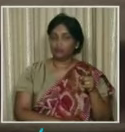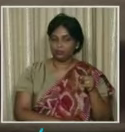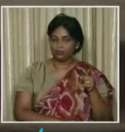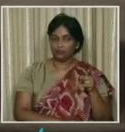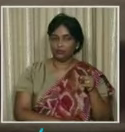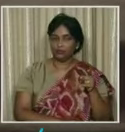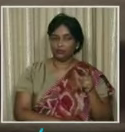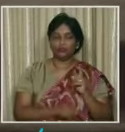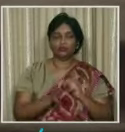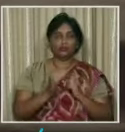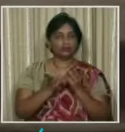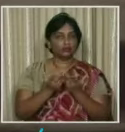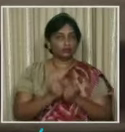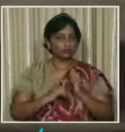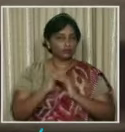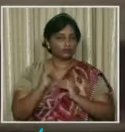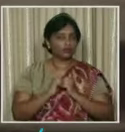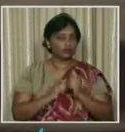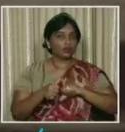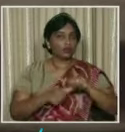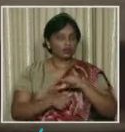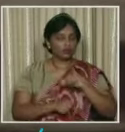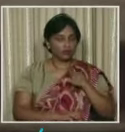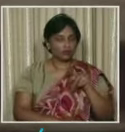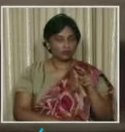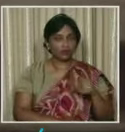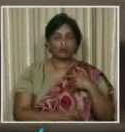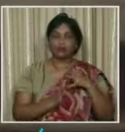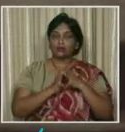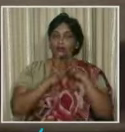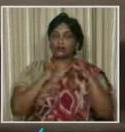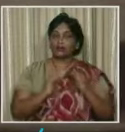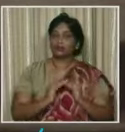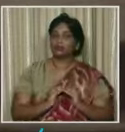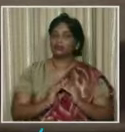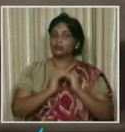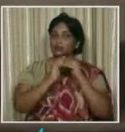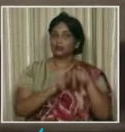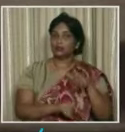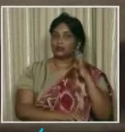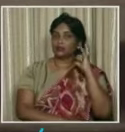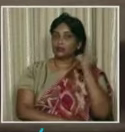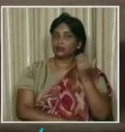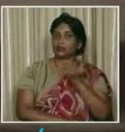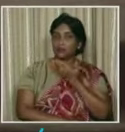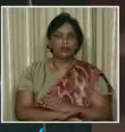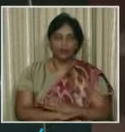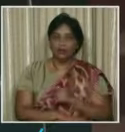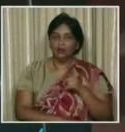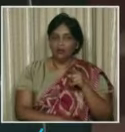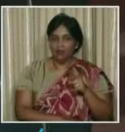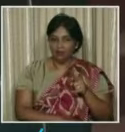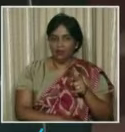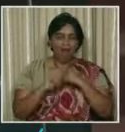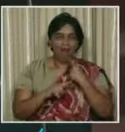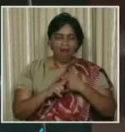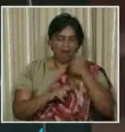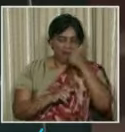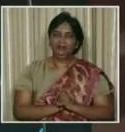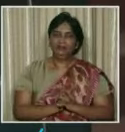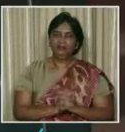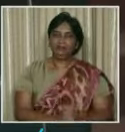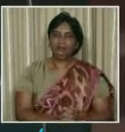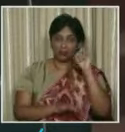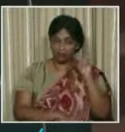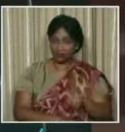තිබෙනවා. ගිණුම් ක්‍රියාවලියේදී මං හිතන්නේ රාජ්‍ය ආයතනවල විශාල ප්‍රගතියක් අද අත්පත් කරගන්න පුළුවන්කමක් ලැබිලා තිබෙනවා. සීනිබදු වංචාව